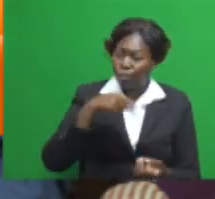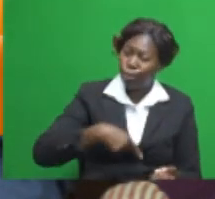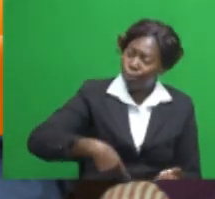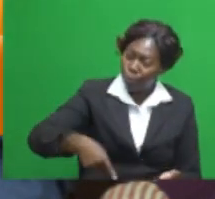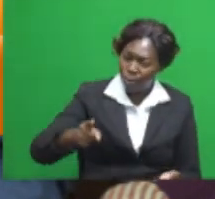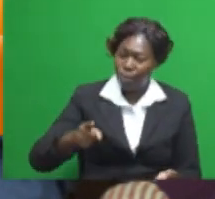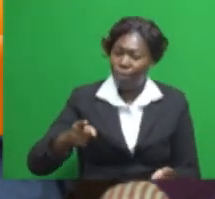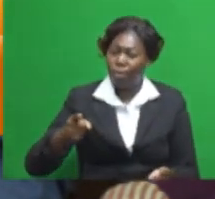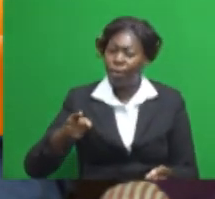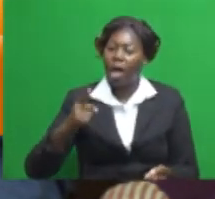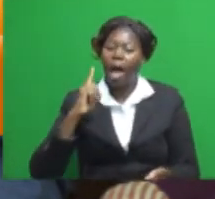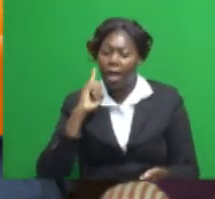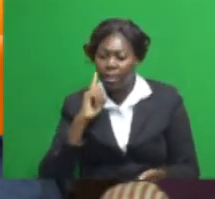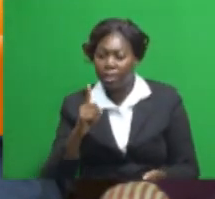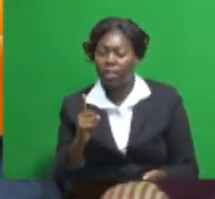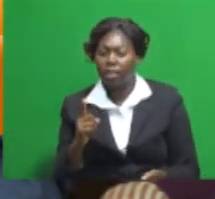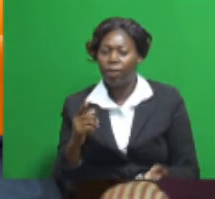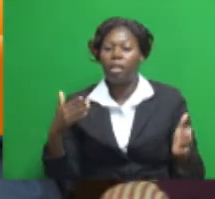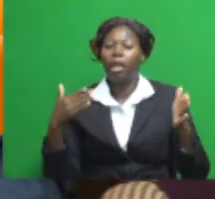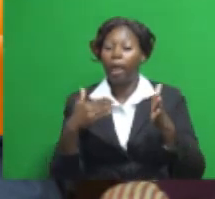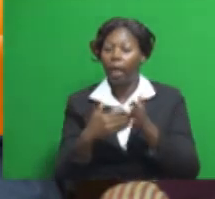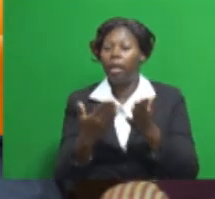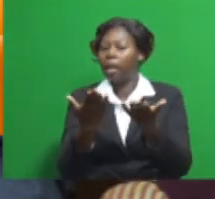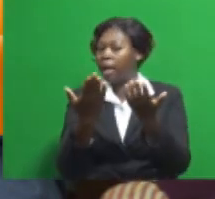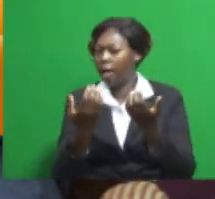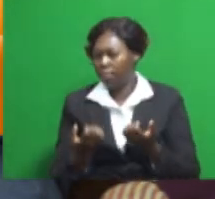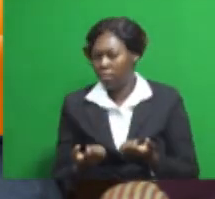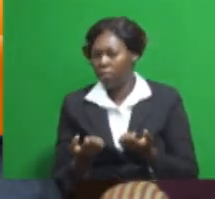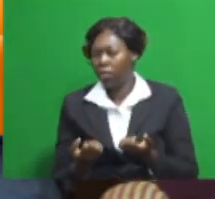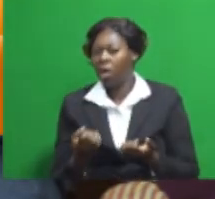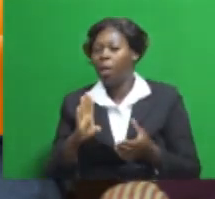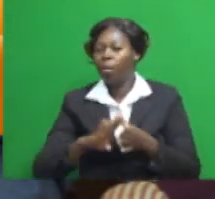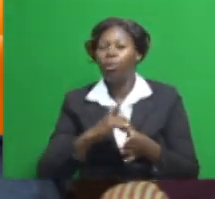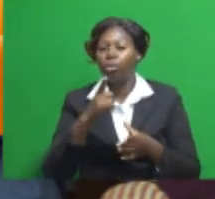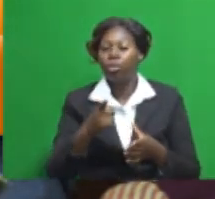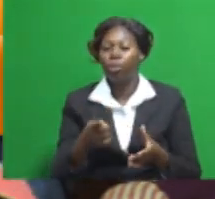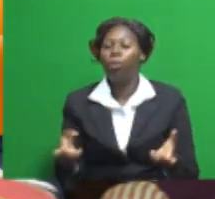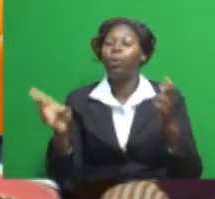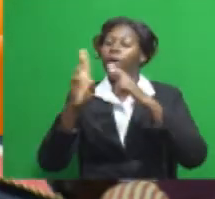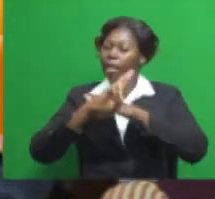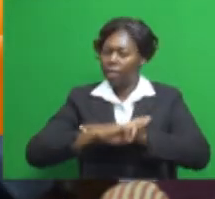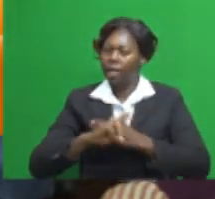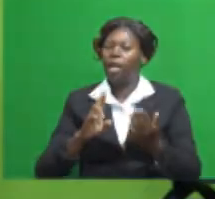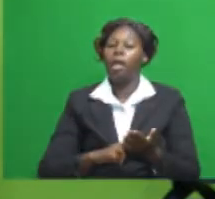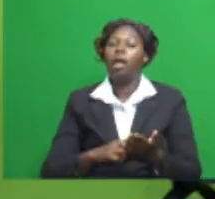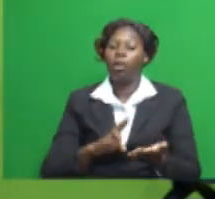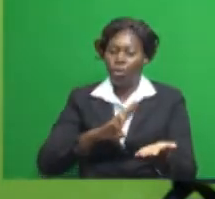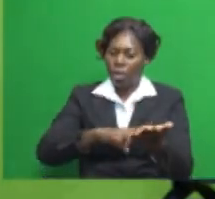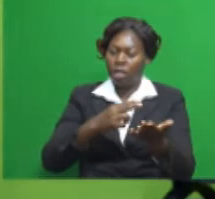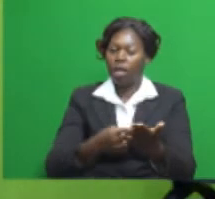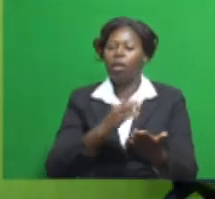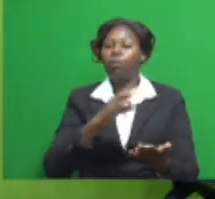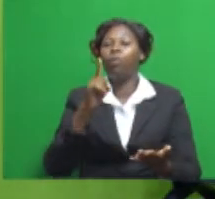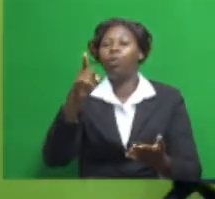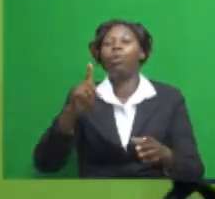kuguma kwavako. Nokuti iwe uchazorora ndokuzomukira zvemugove wako pakupera kwamazuva iwayo. Saka kurwirwa